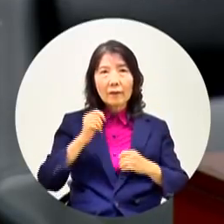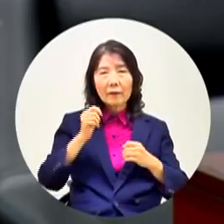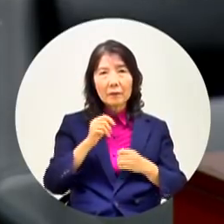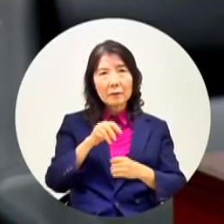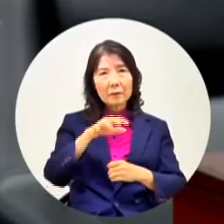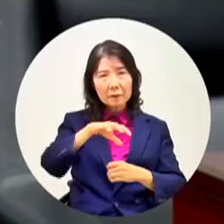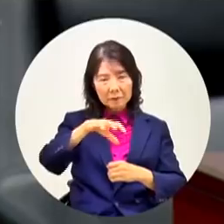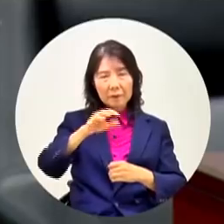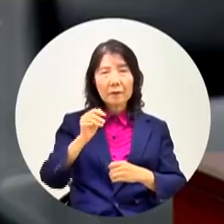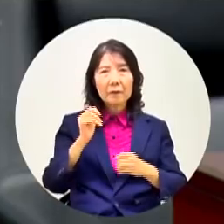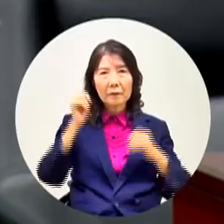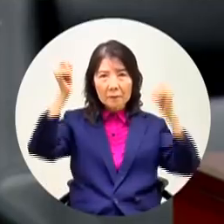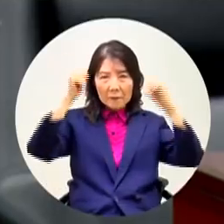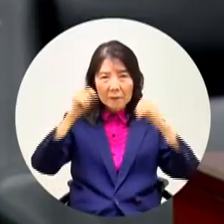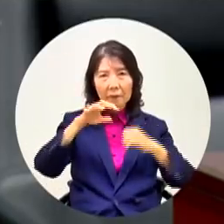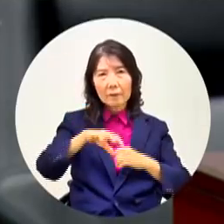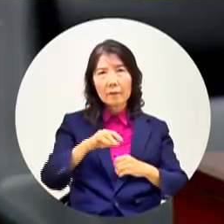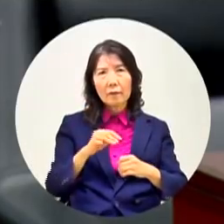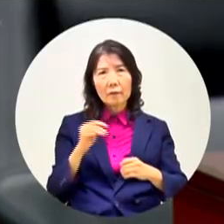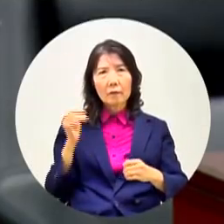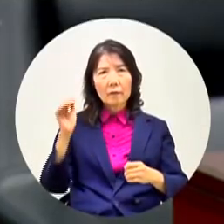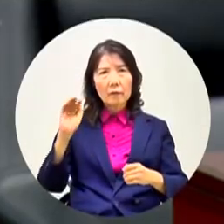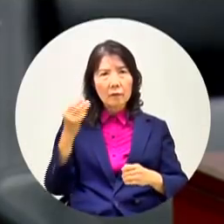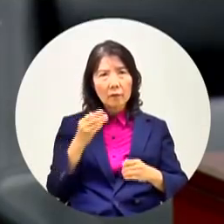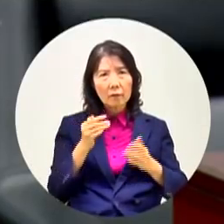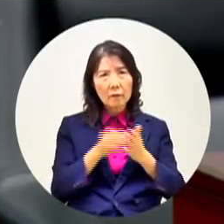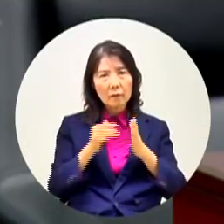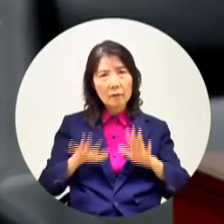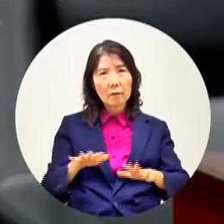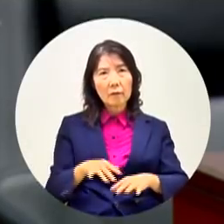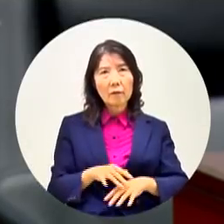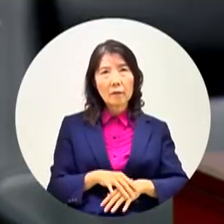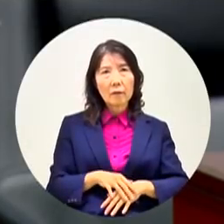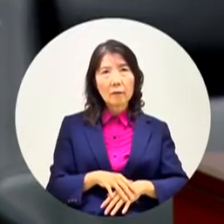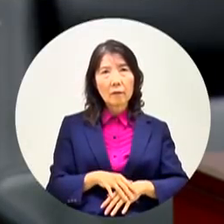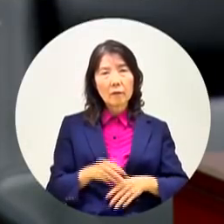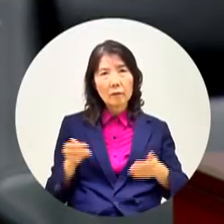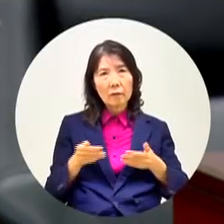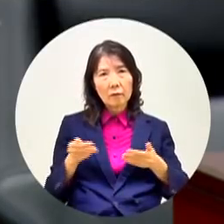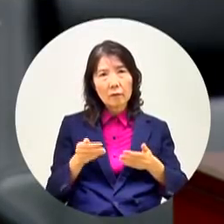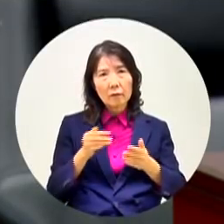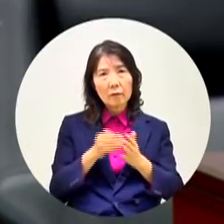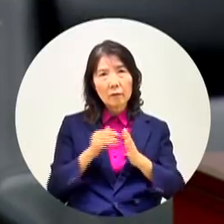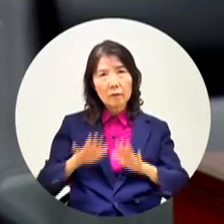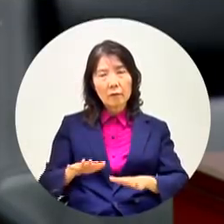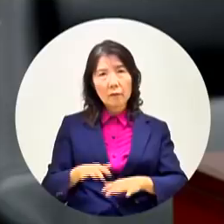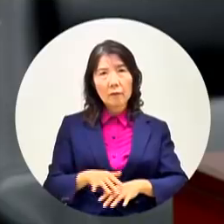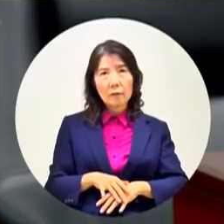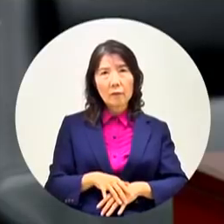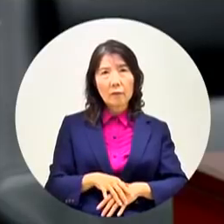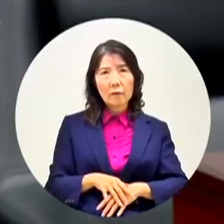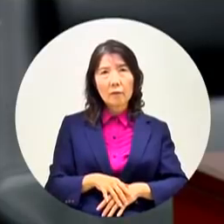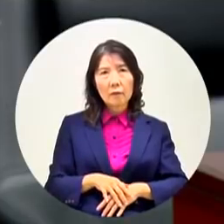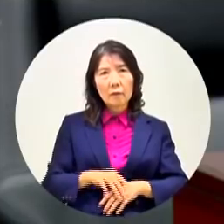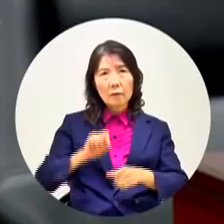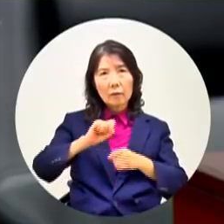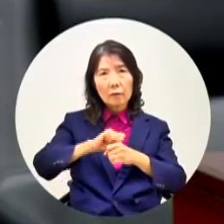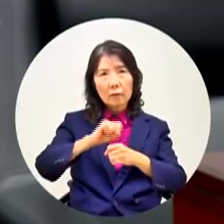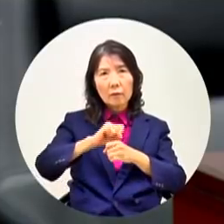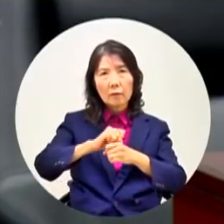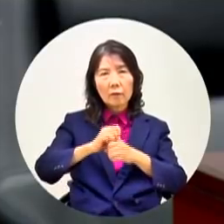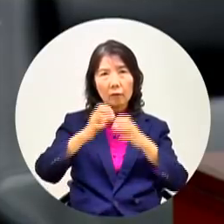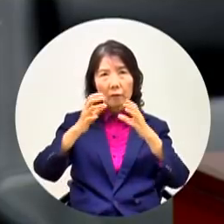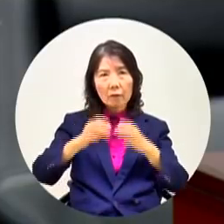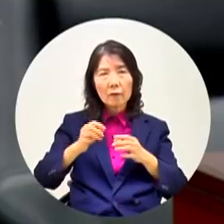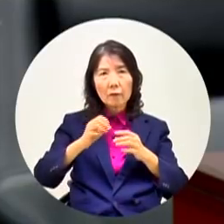间，啊，结果啊，目前已经做到今嘛，一直咧期待咱要来增设路灯。